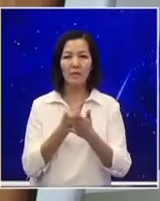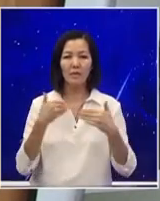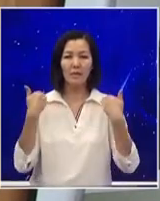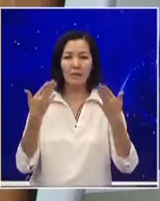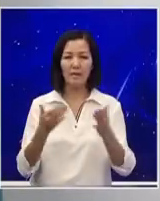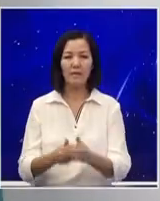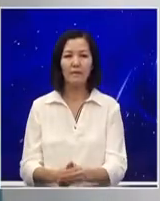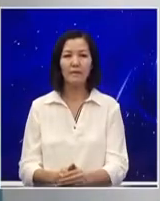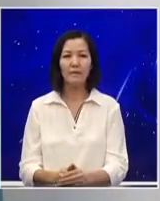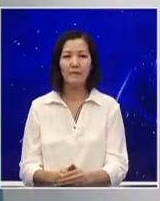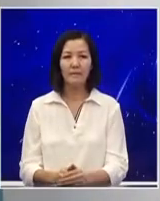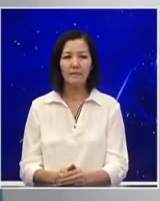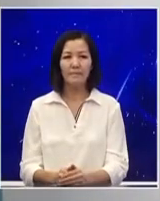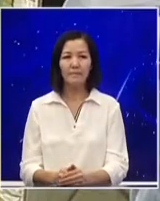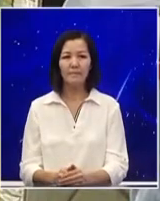тіледі.